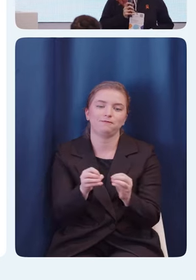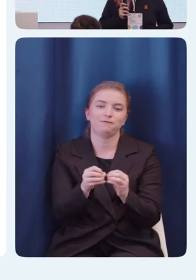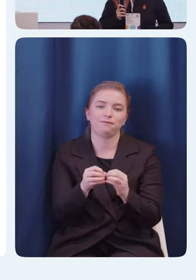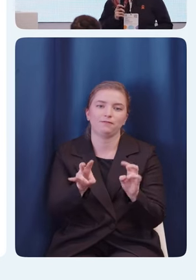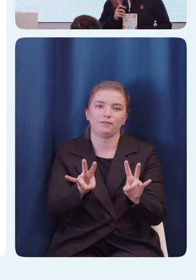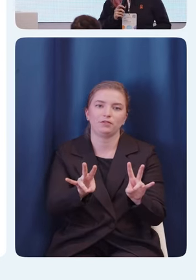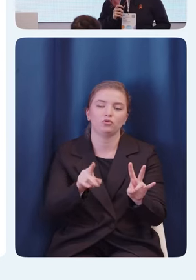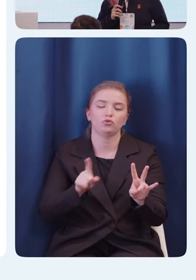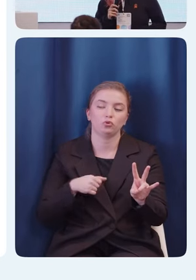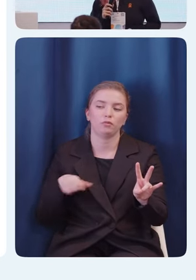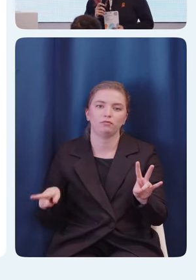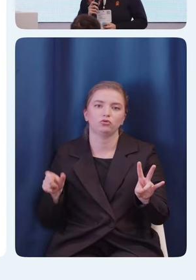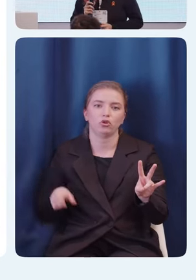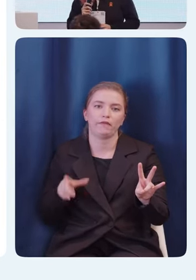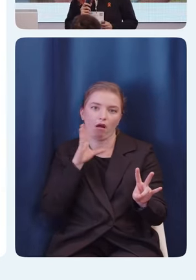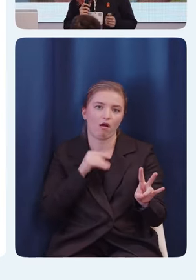воспроизведения.